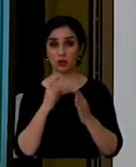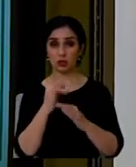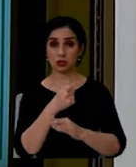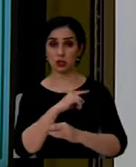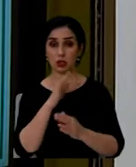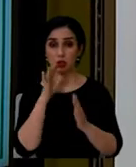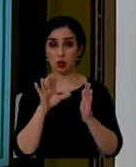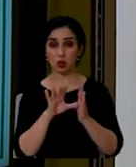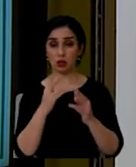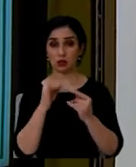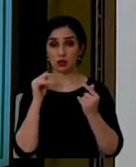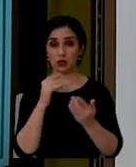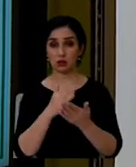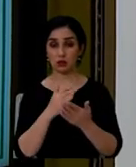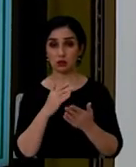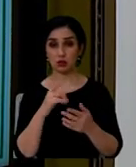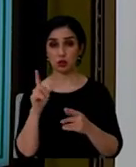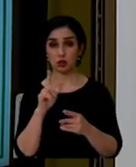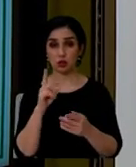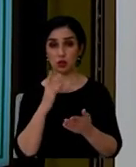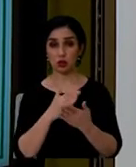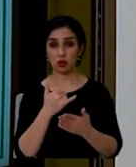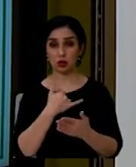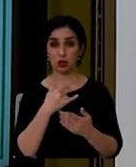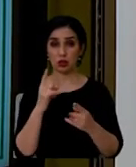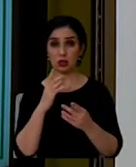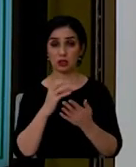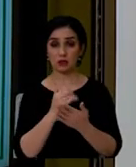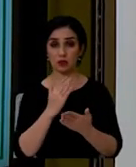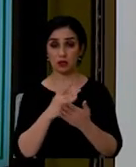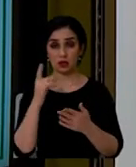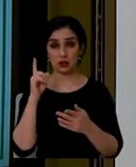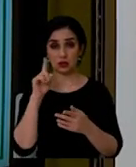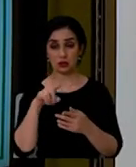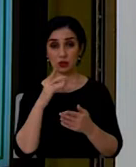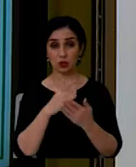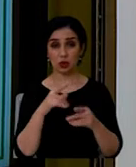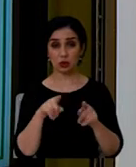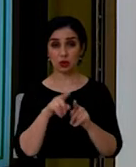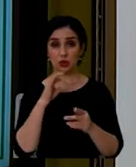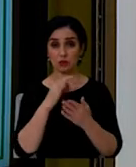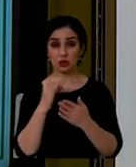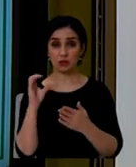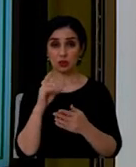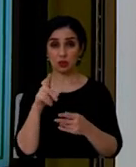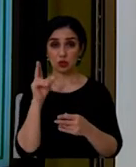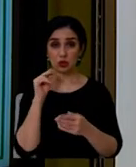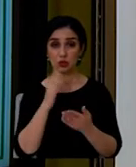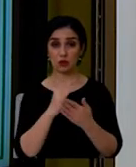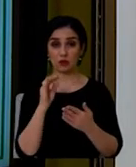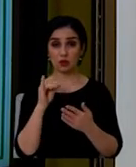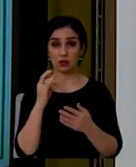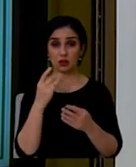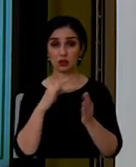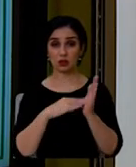тока. Соответственно, что у нас известно? Раз нам говорится, что ответ в секундах, значит число Фарадея будет